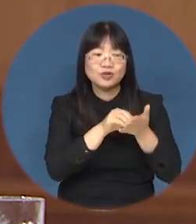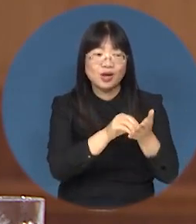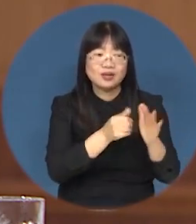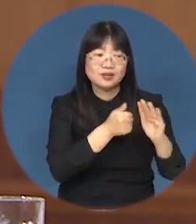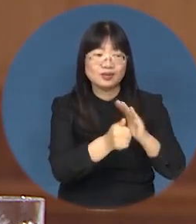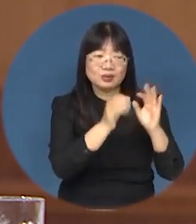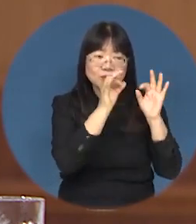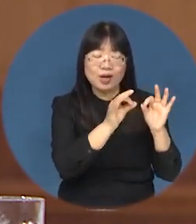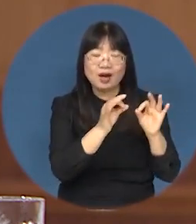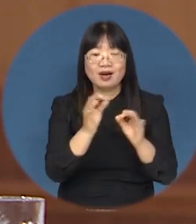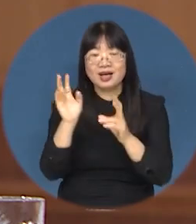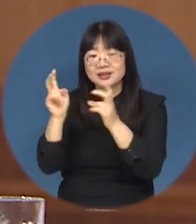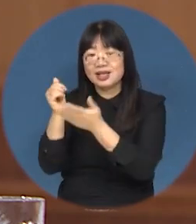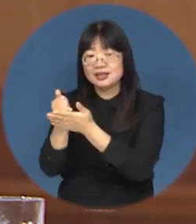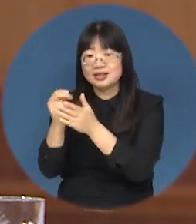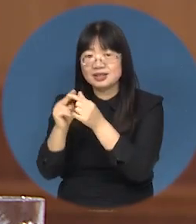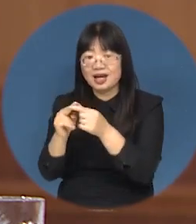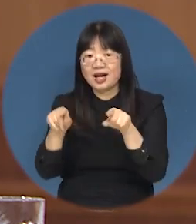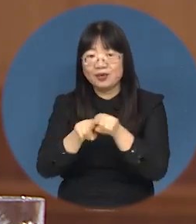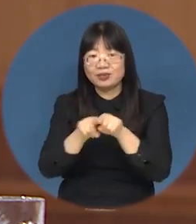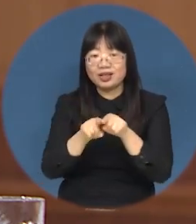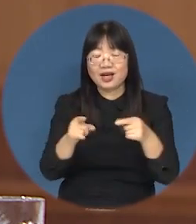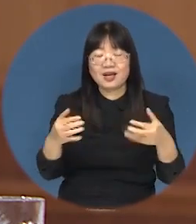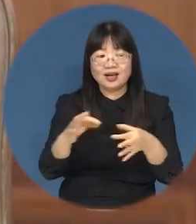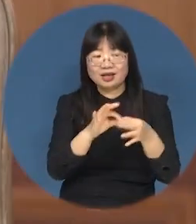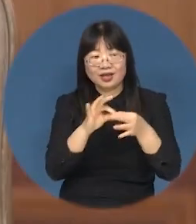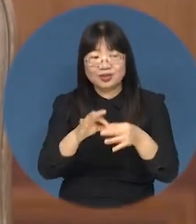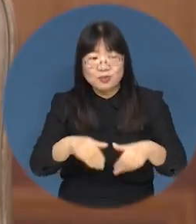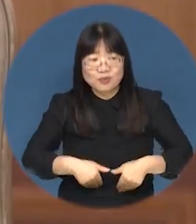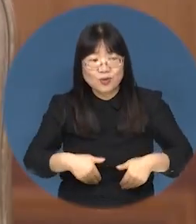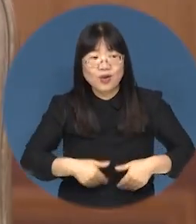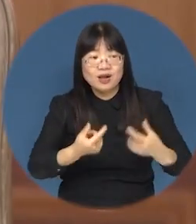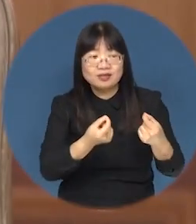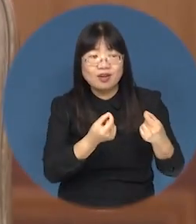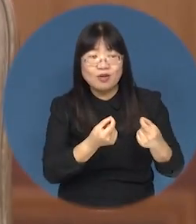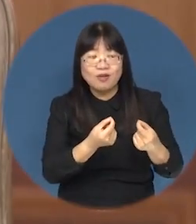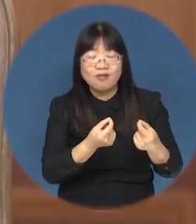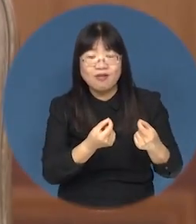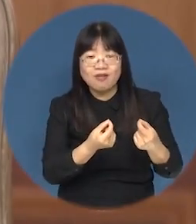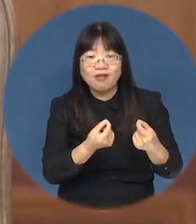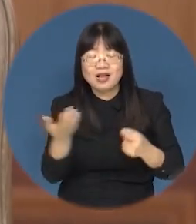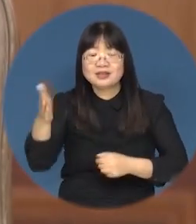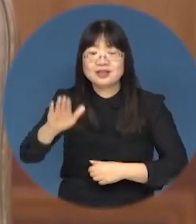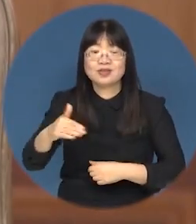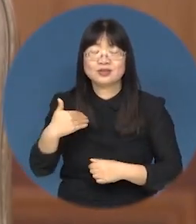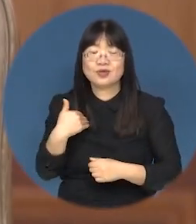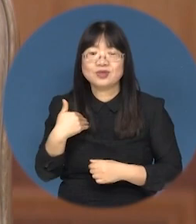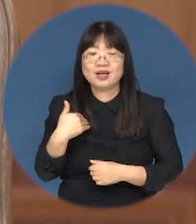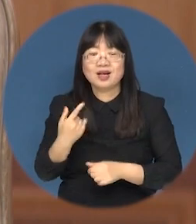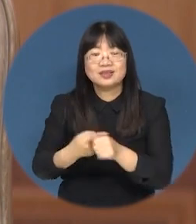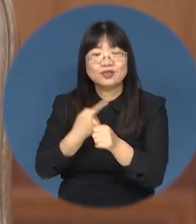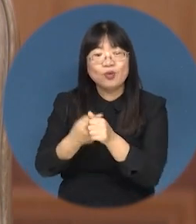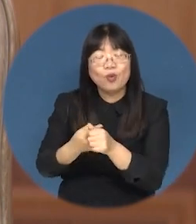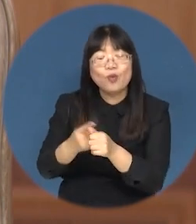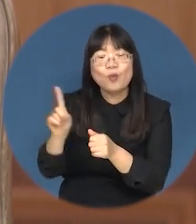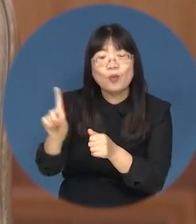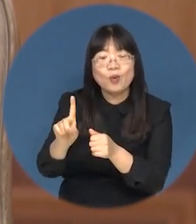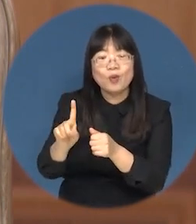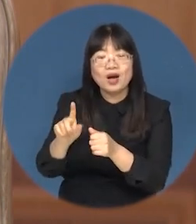우리 사장님하고 많이 그 협업을 하셔야 될 것 같아요. 아, 이제 근데 저희가 우연치 않게